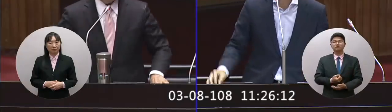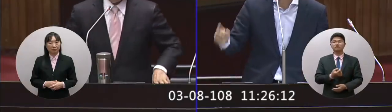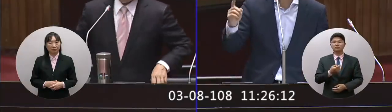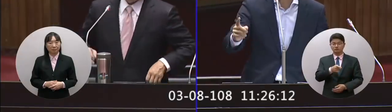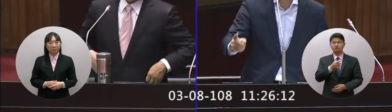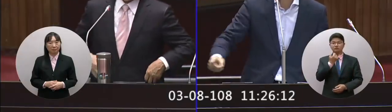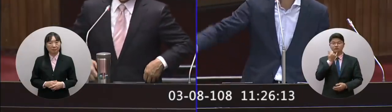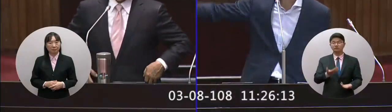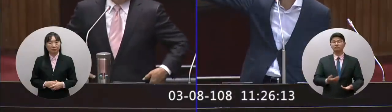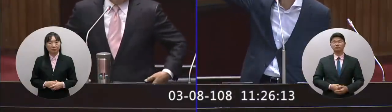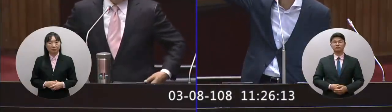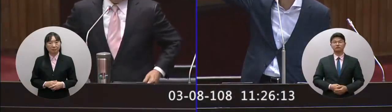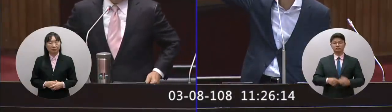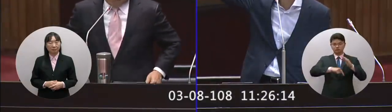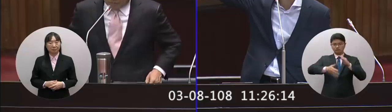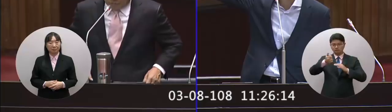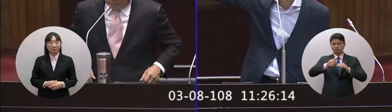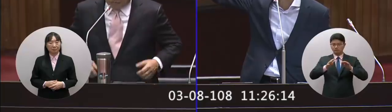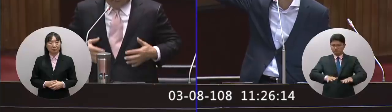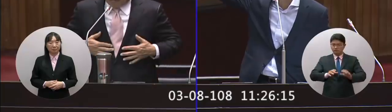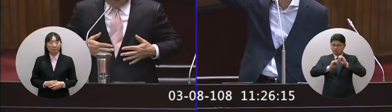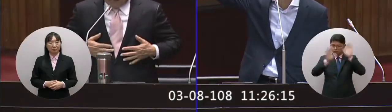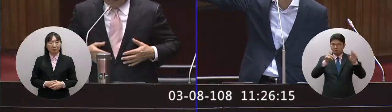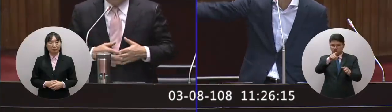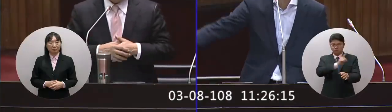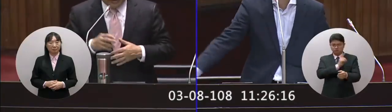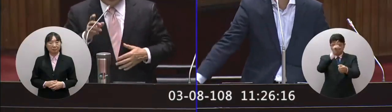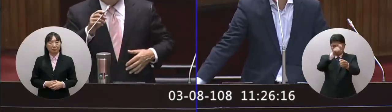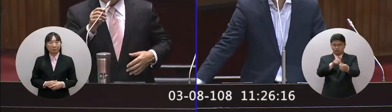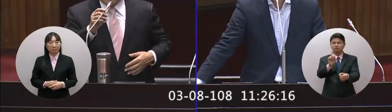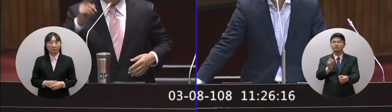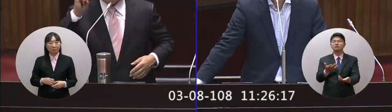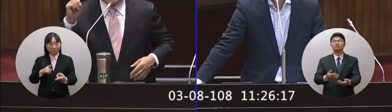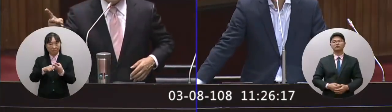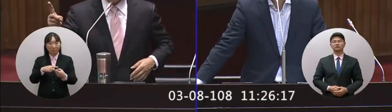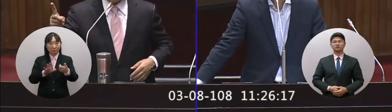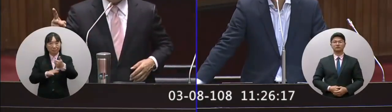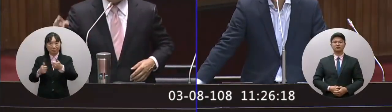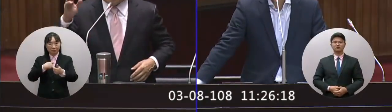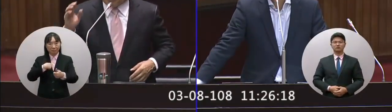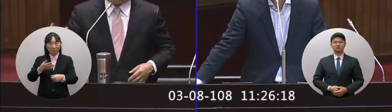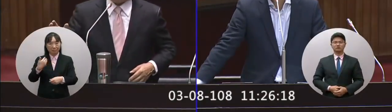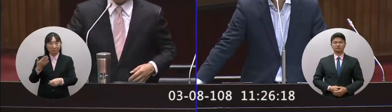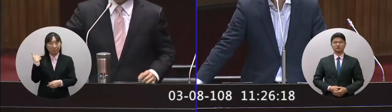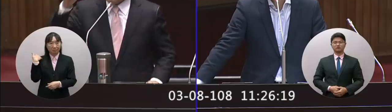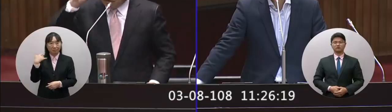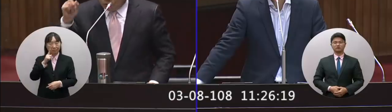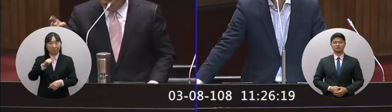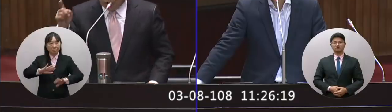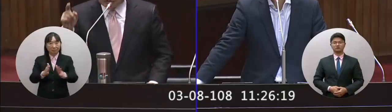长，以你的高度告诉国人，你设定的目标是什么？ 对，委员，我在第一时间就表